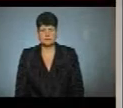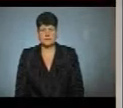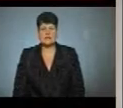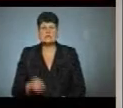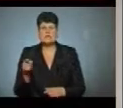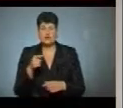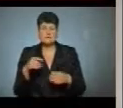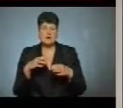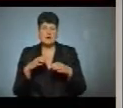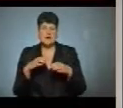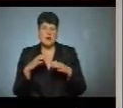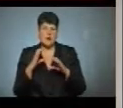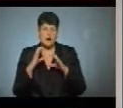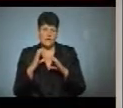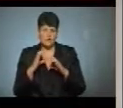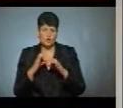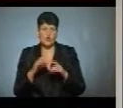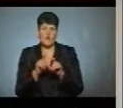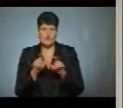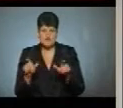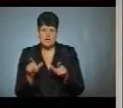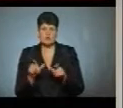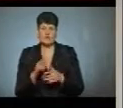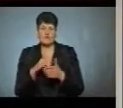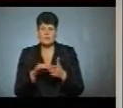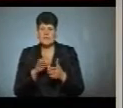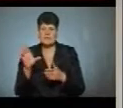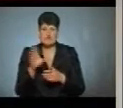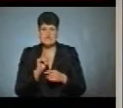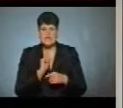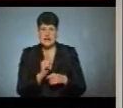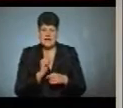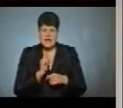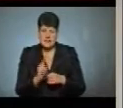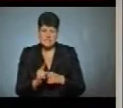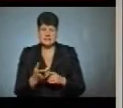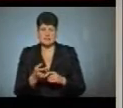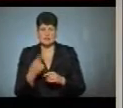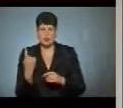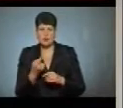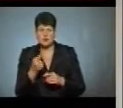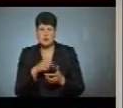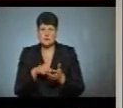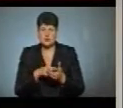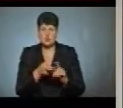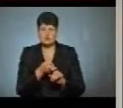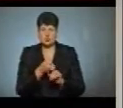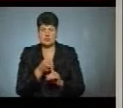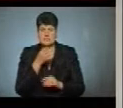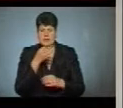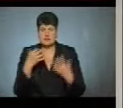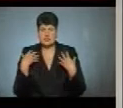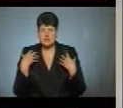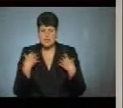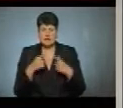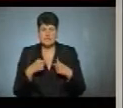Тернопільського автовокзалу з 12-ї години відмінили всі рейси автобусів міжміського та обласного сполучень. Про це повідомила начальниця відділу